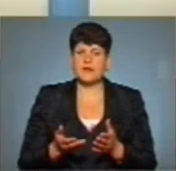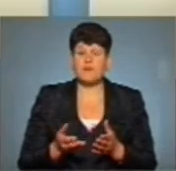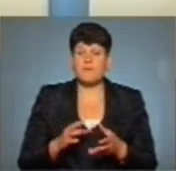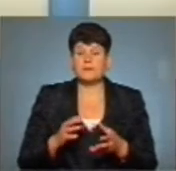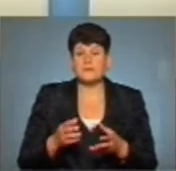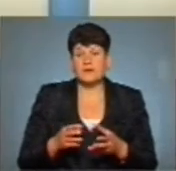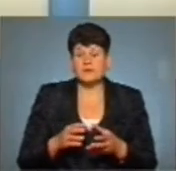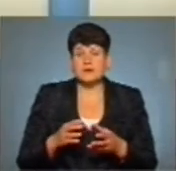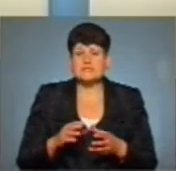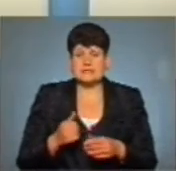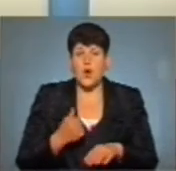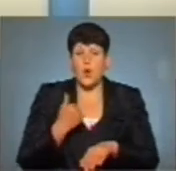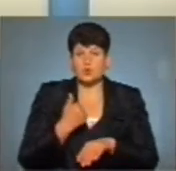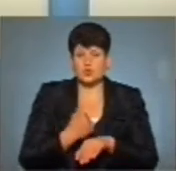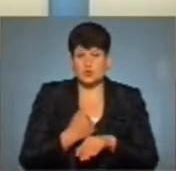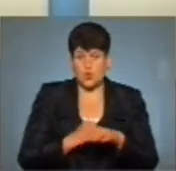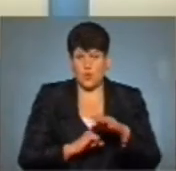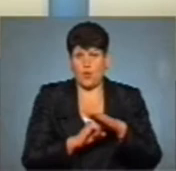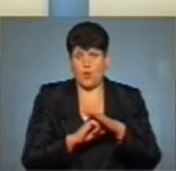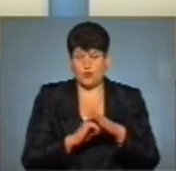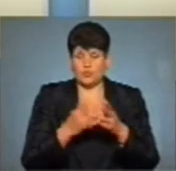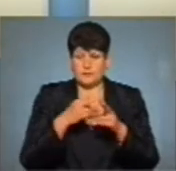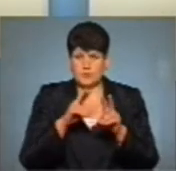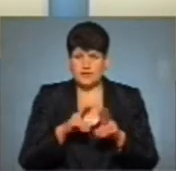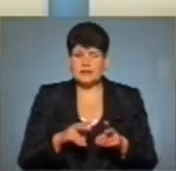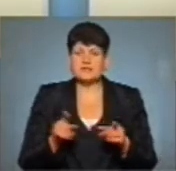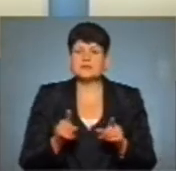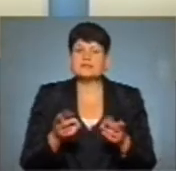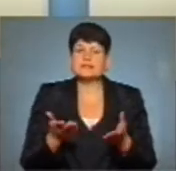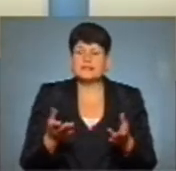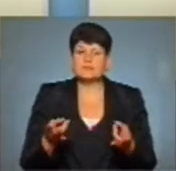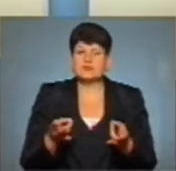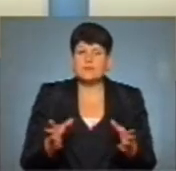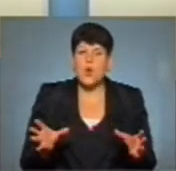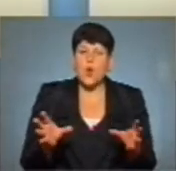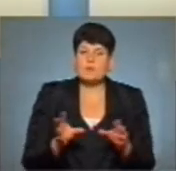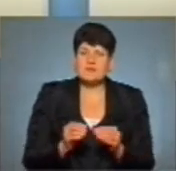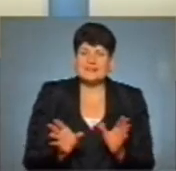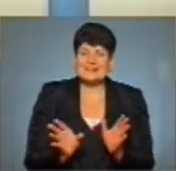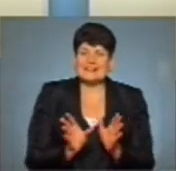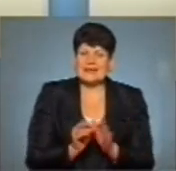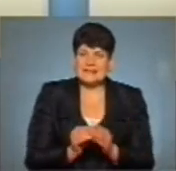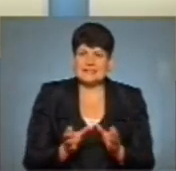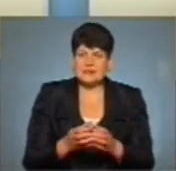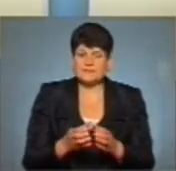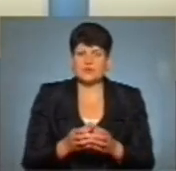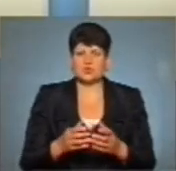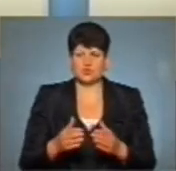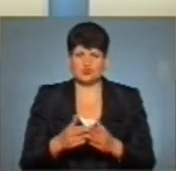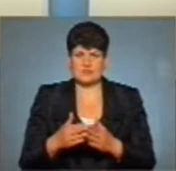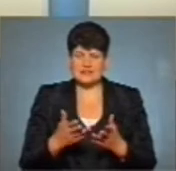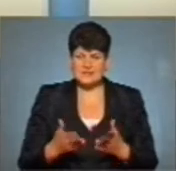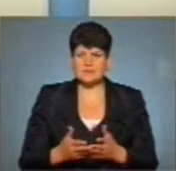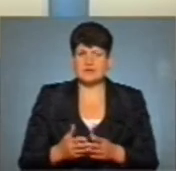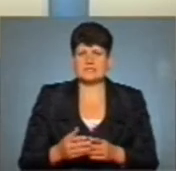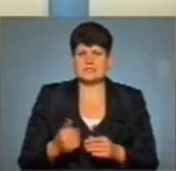принцип який? Тобто за основу, коли ми розглядали, які громади потрібно об'єднувати, приєднувати до сусідніх, які ні, звичайно, за